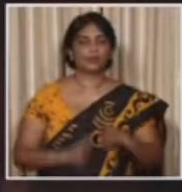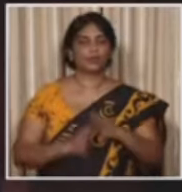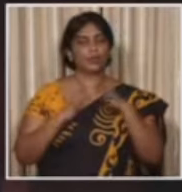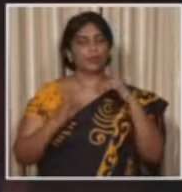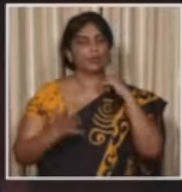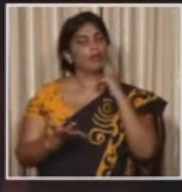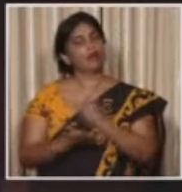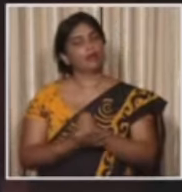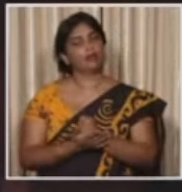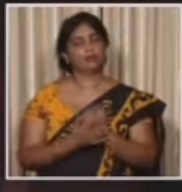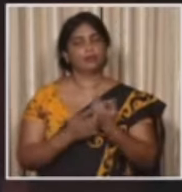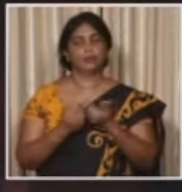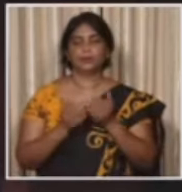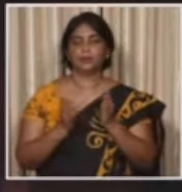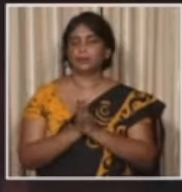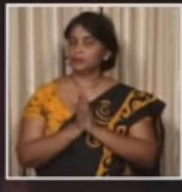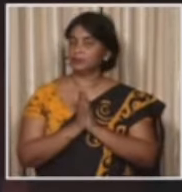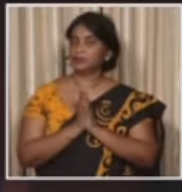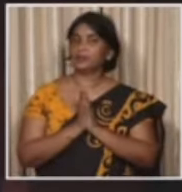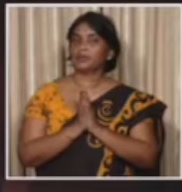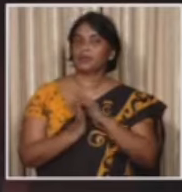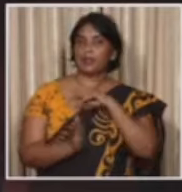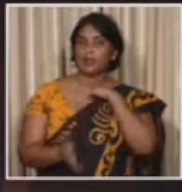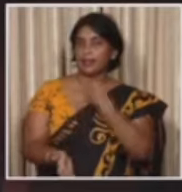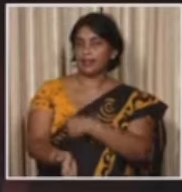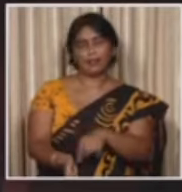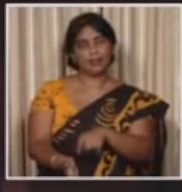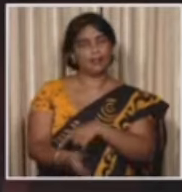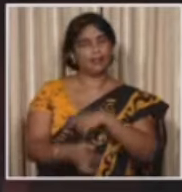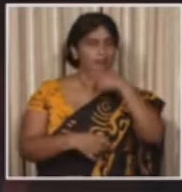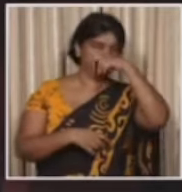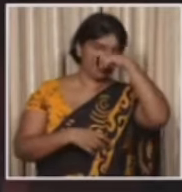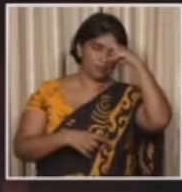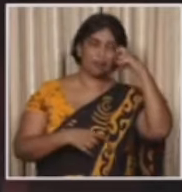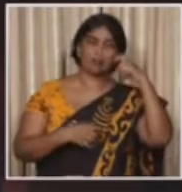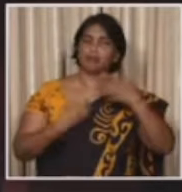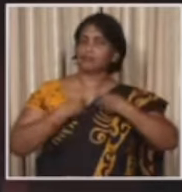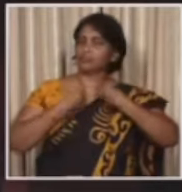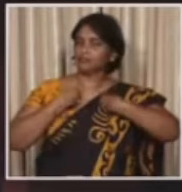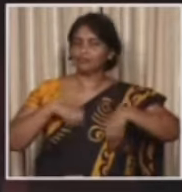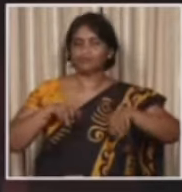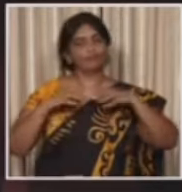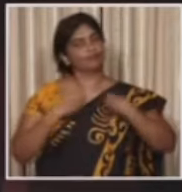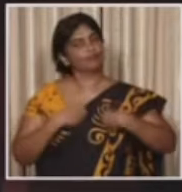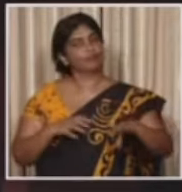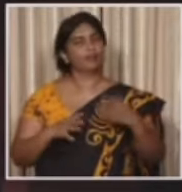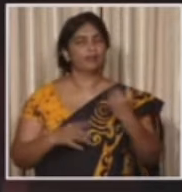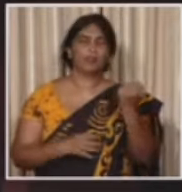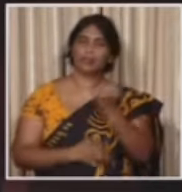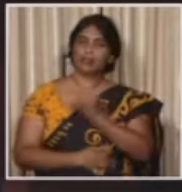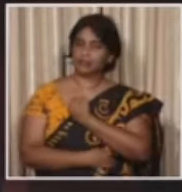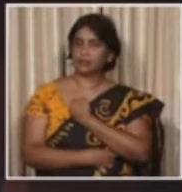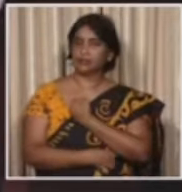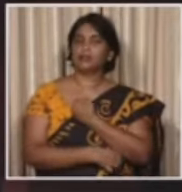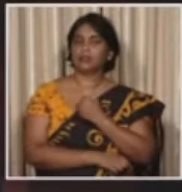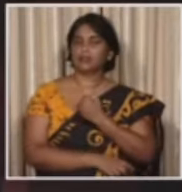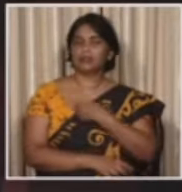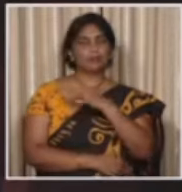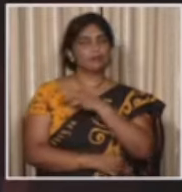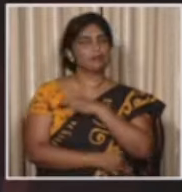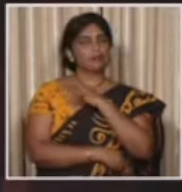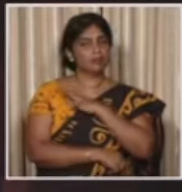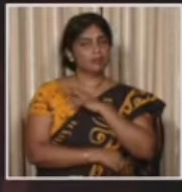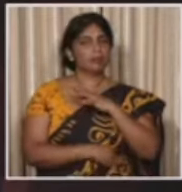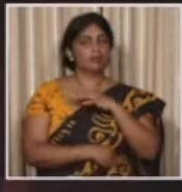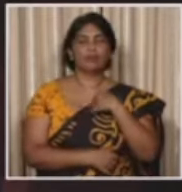අමාරුවෙන් තමන්ගේ ලේ දහඩිය වගුරවලා කැපකිරීම, අදිෂ්ඨාන ශක්තිය